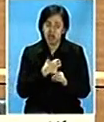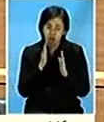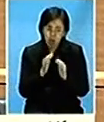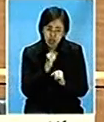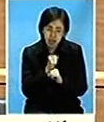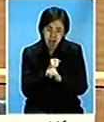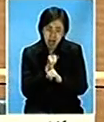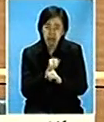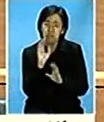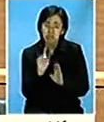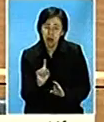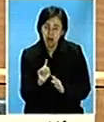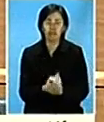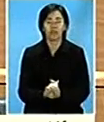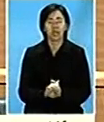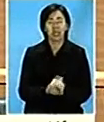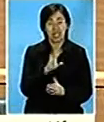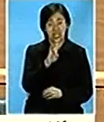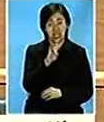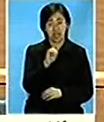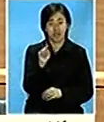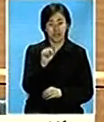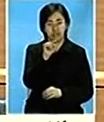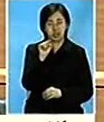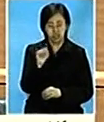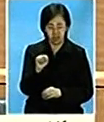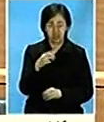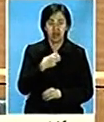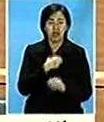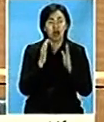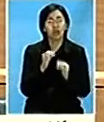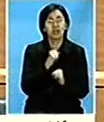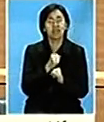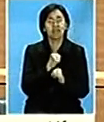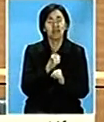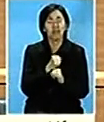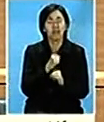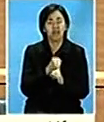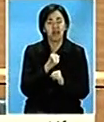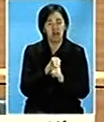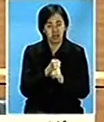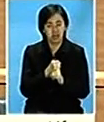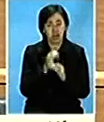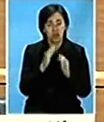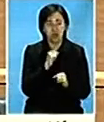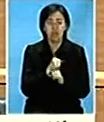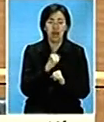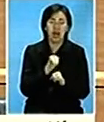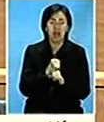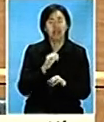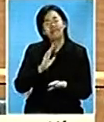ดับ 70% เนี่ยเราต้องการแรงงานพึ่งแรงงานไร้ฝีมือ